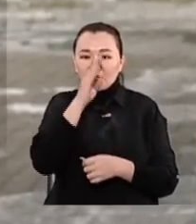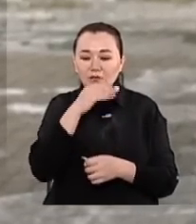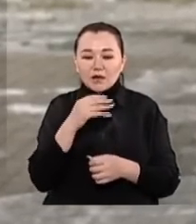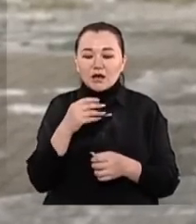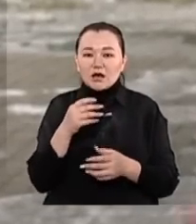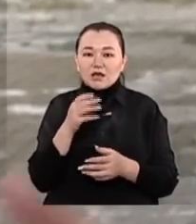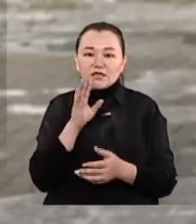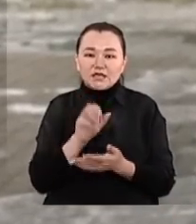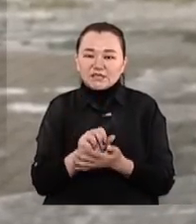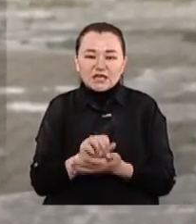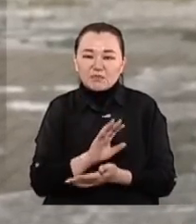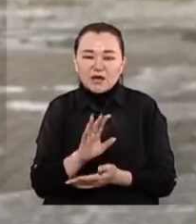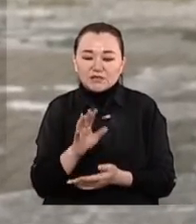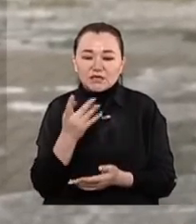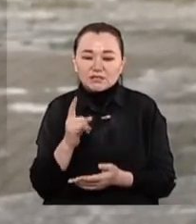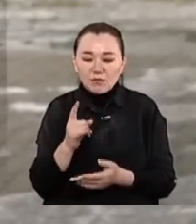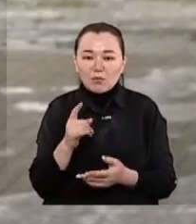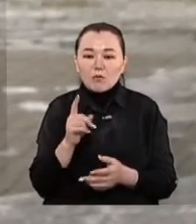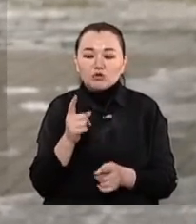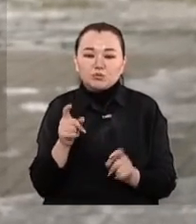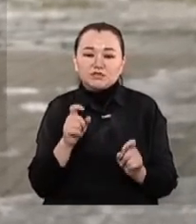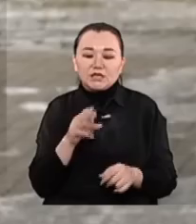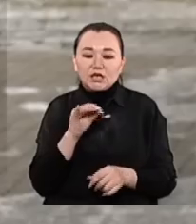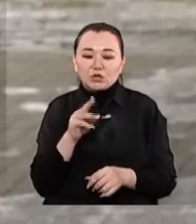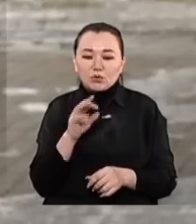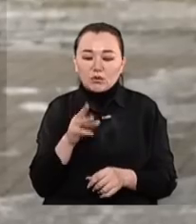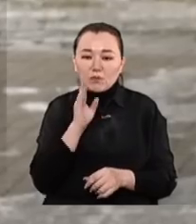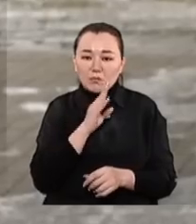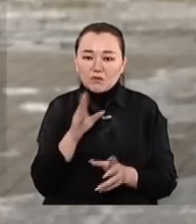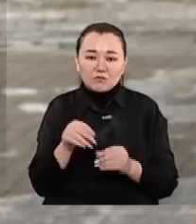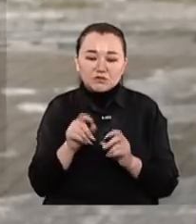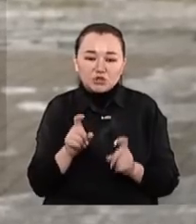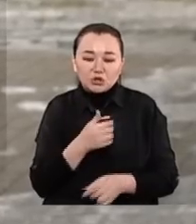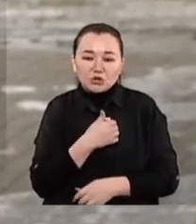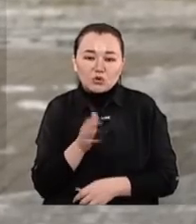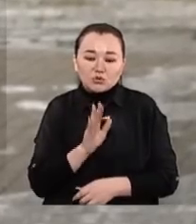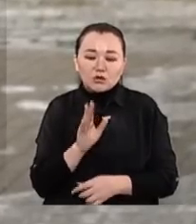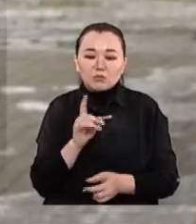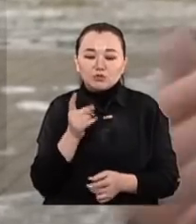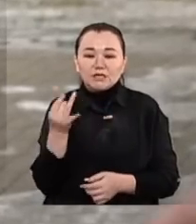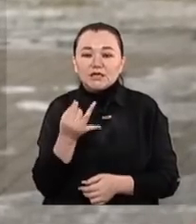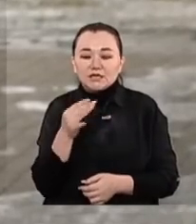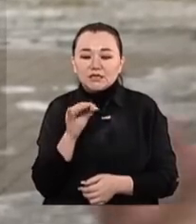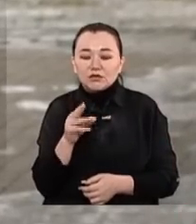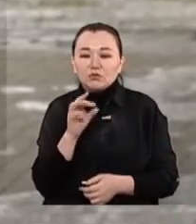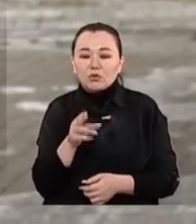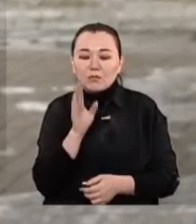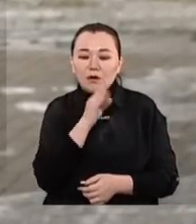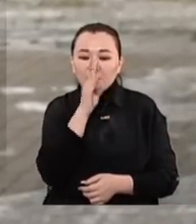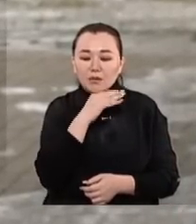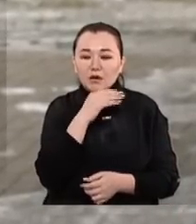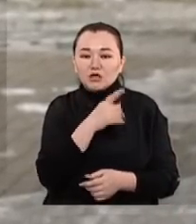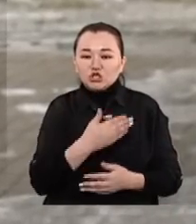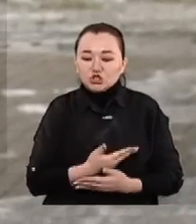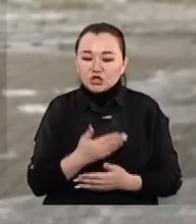айналыспауы. Бала не үшін TikTok'ta отырады? Өйткені атана онымен бірге отырмайды. Балаға не үшін TikTok қызық? Өйткені бала атана